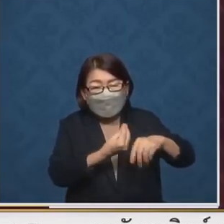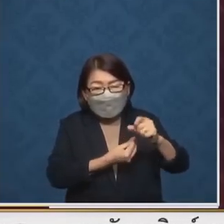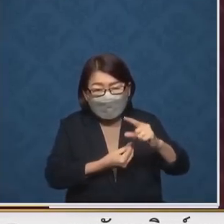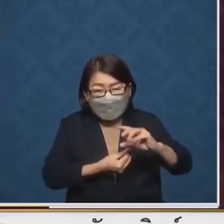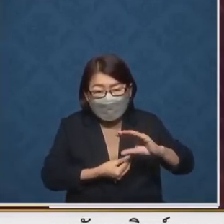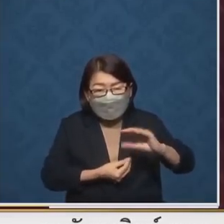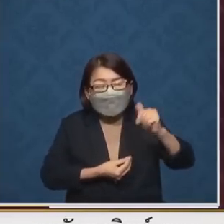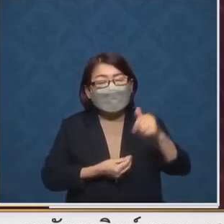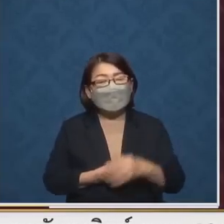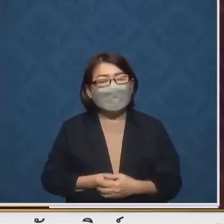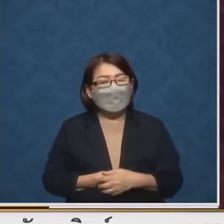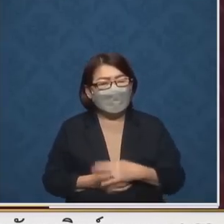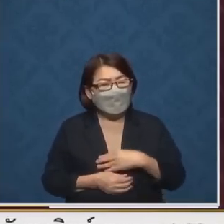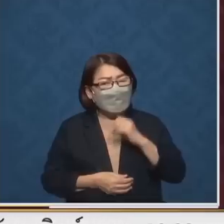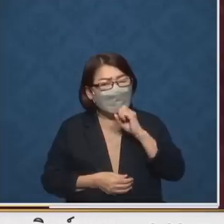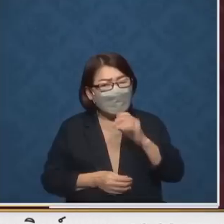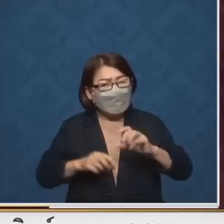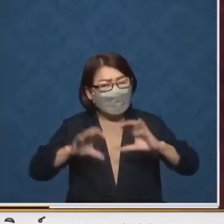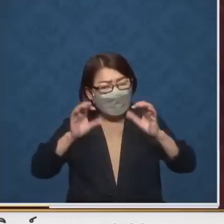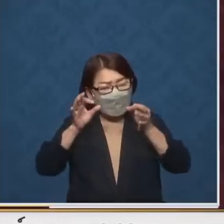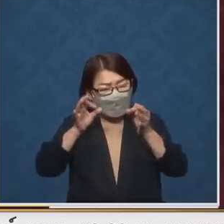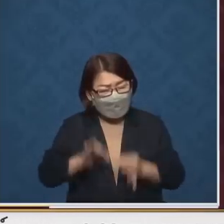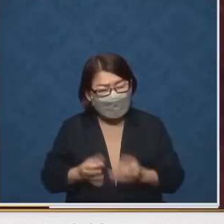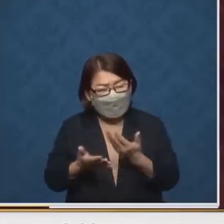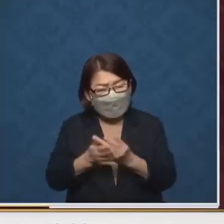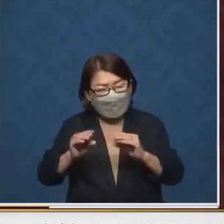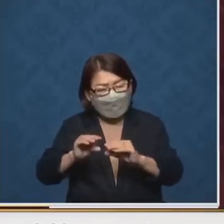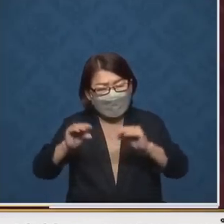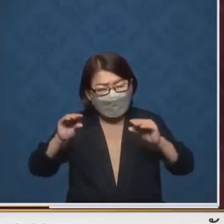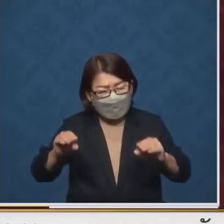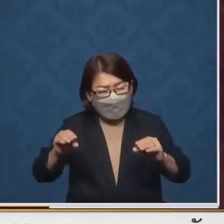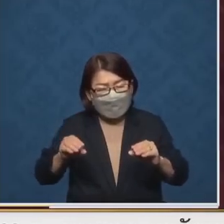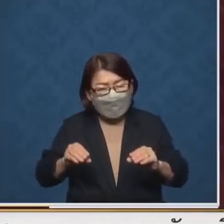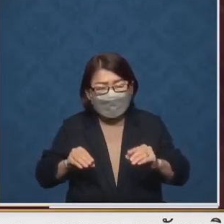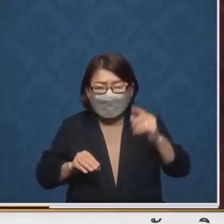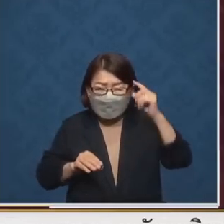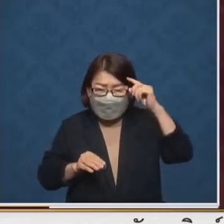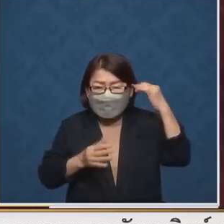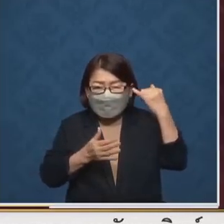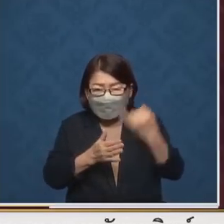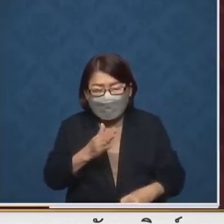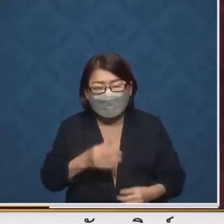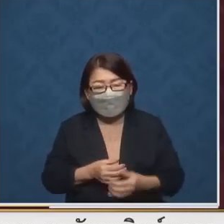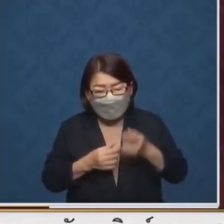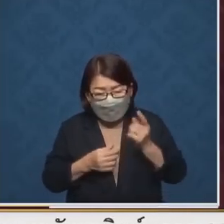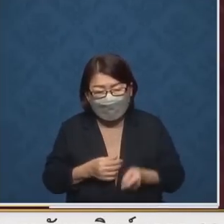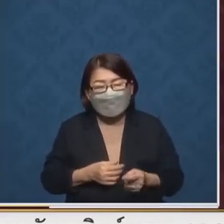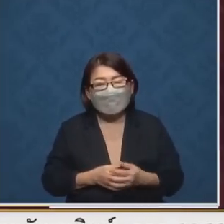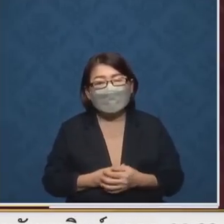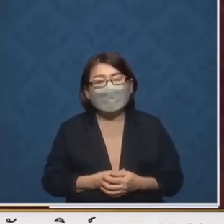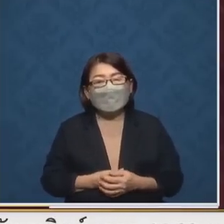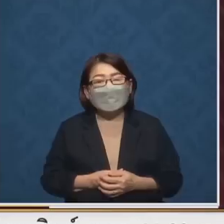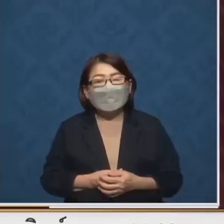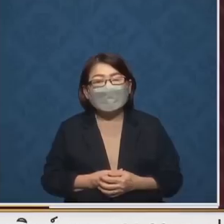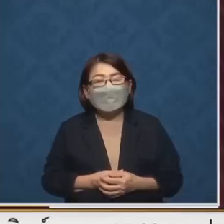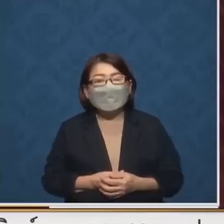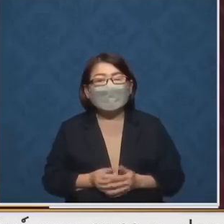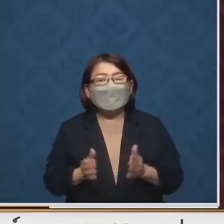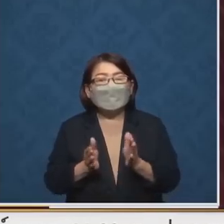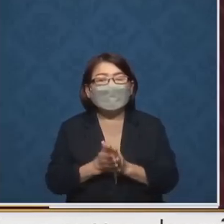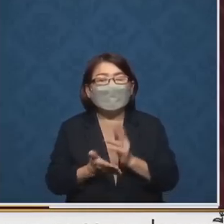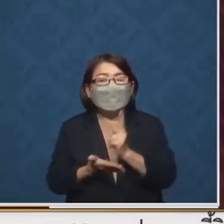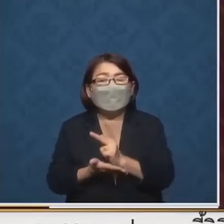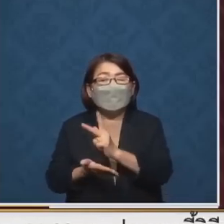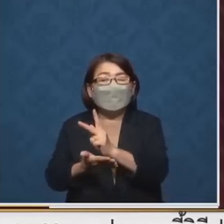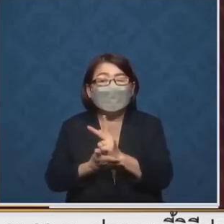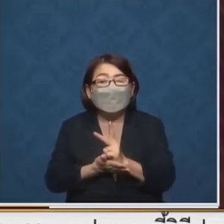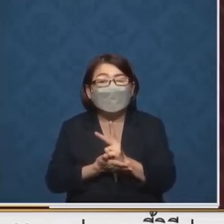งบประมาณอย่นี้เป็นวิธีคดที่ผิดพาดอย่มหาสารต่บประมาณแผนดนและเงินกู้นนอก